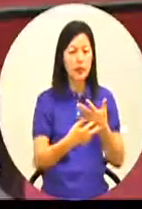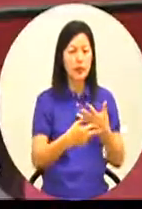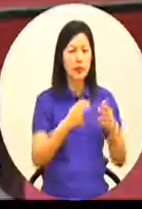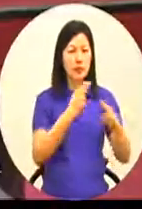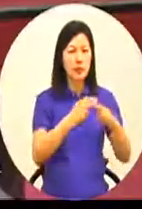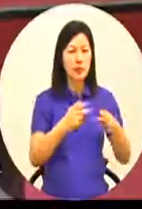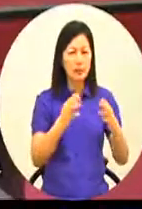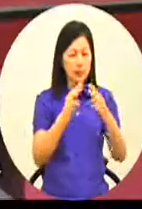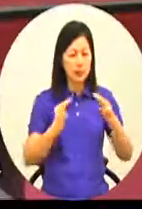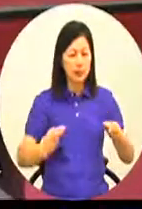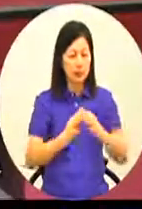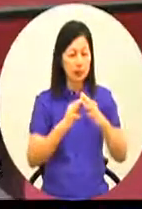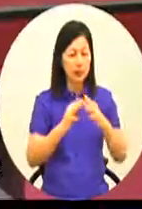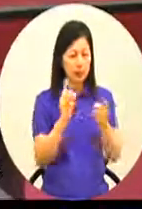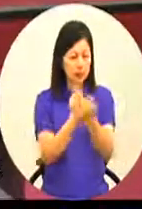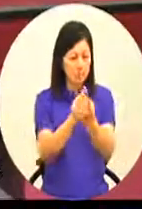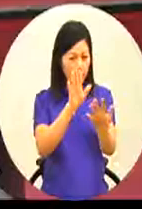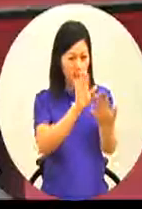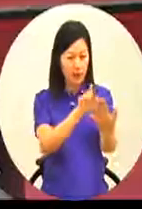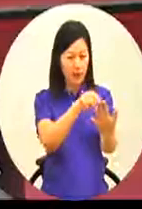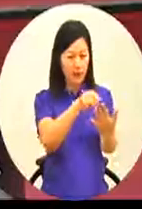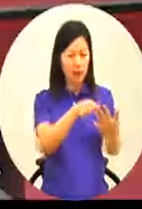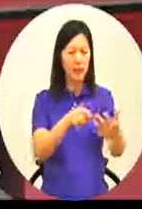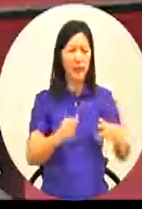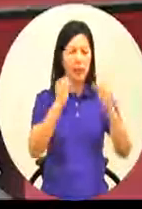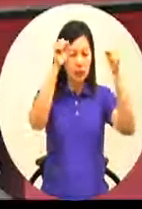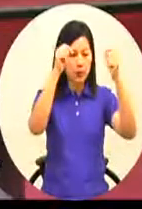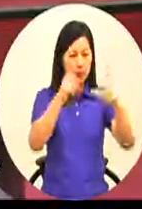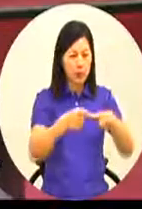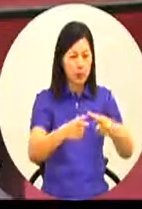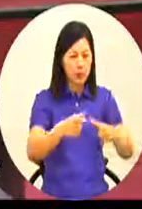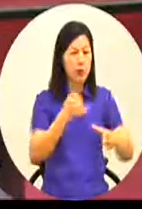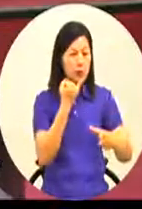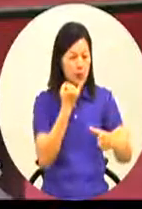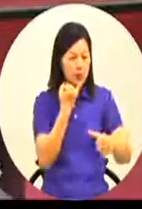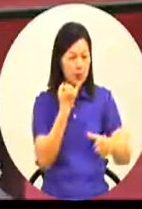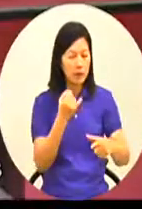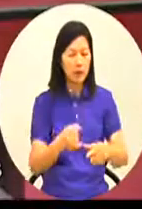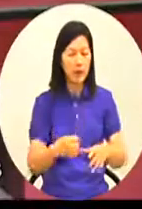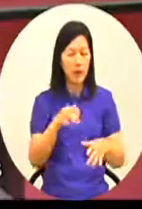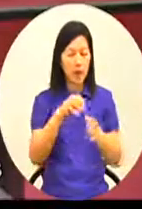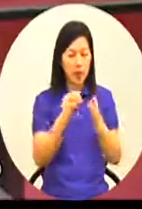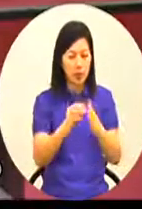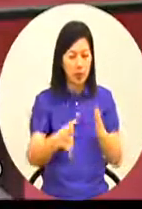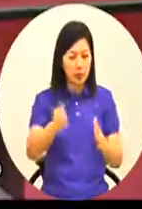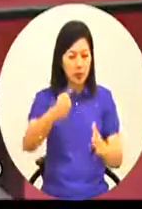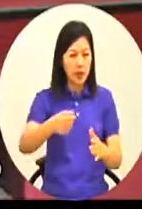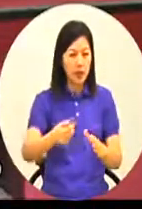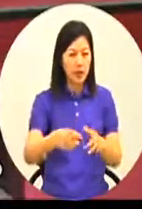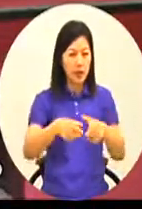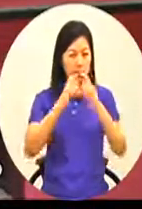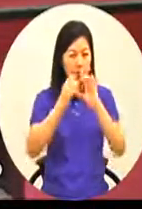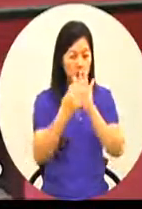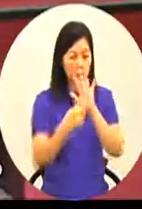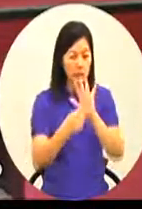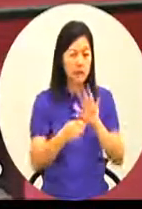个大明路旁边的运动公园也可以啊，是不是请我们的局长能够来回应一下，然